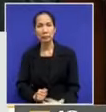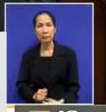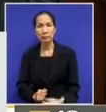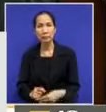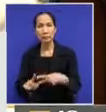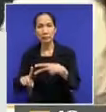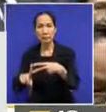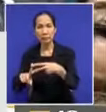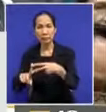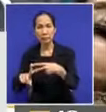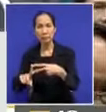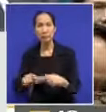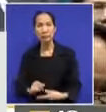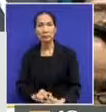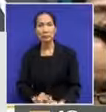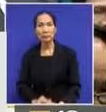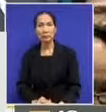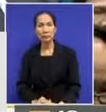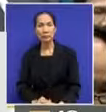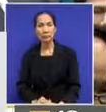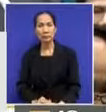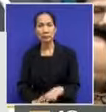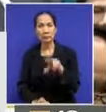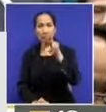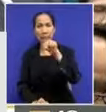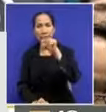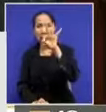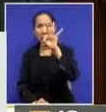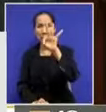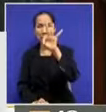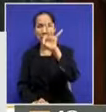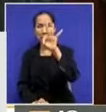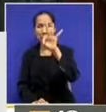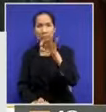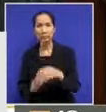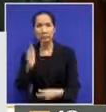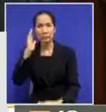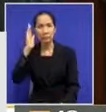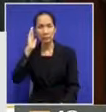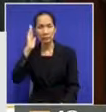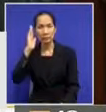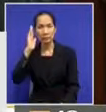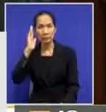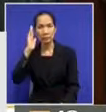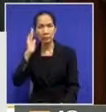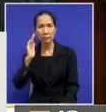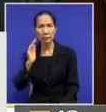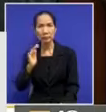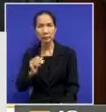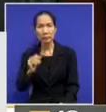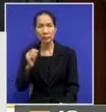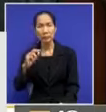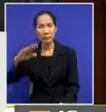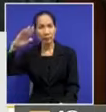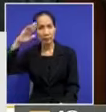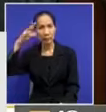ธนาธรจึงรุ่งเรืองกิจครับ 39นายเกษมสุภลานนท ์พล